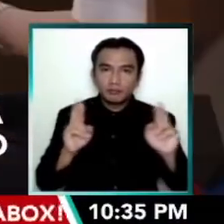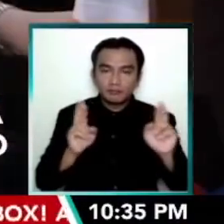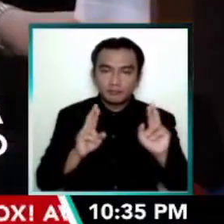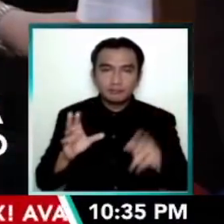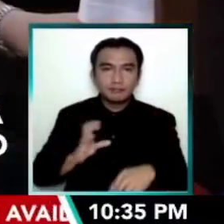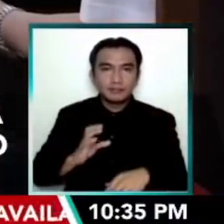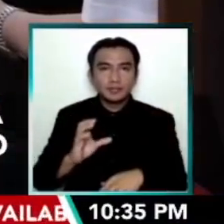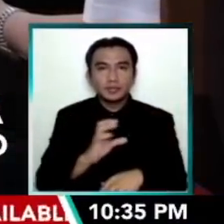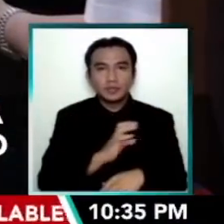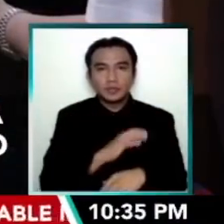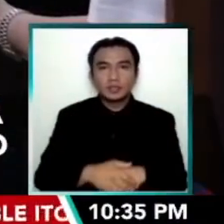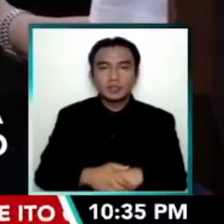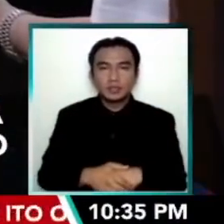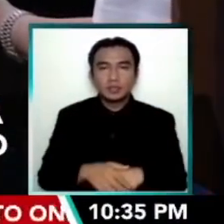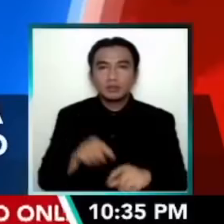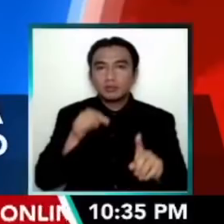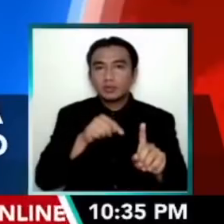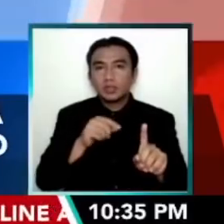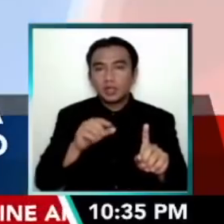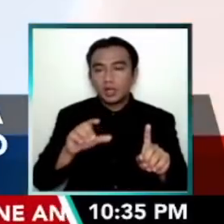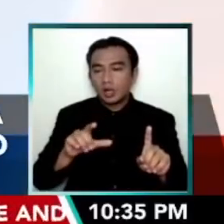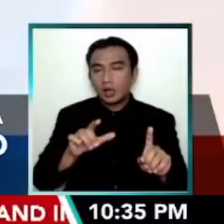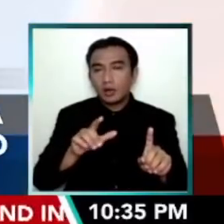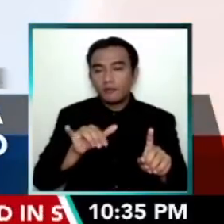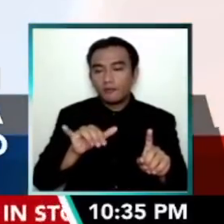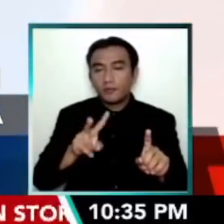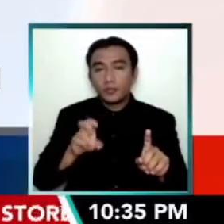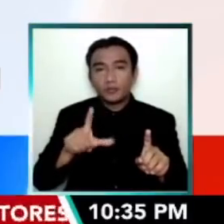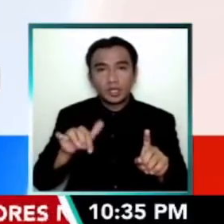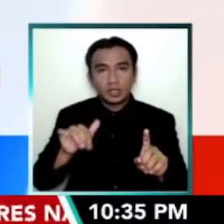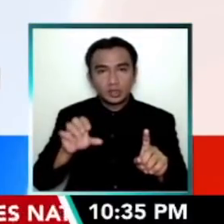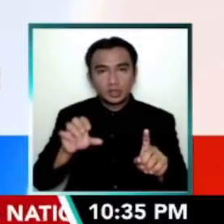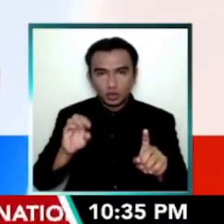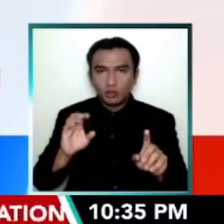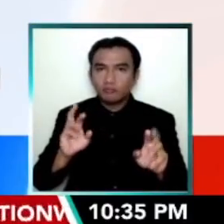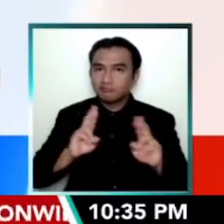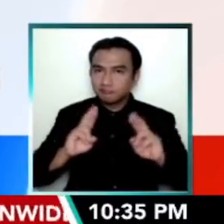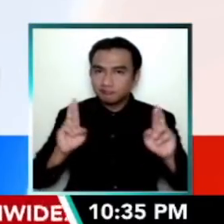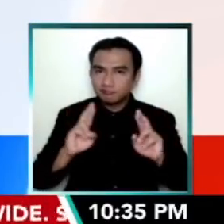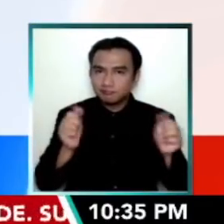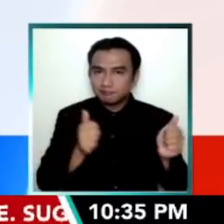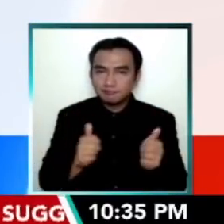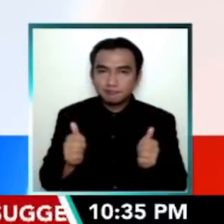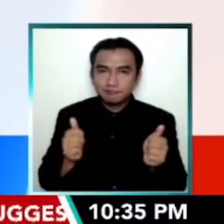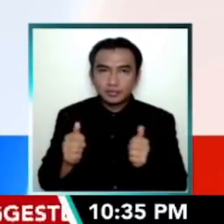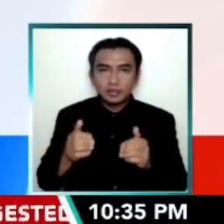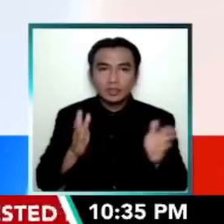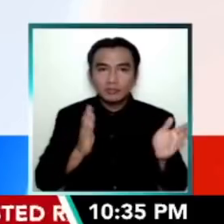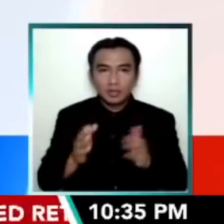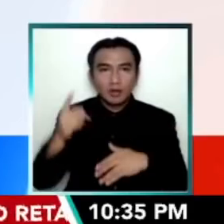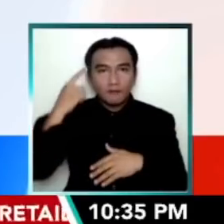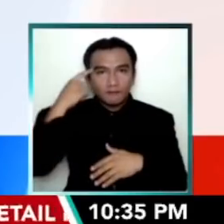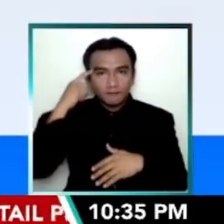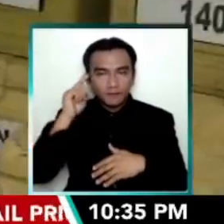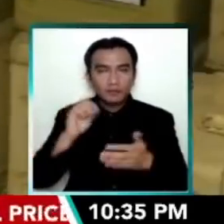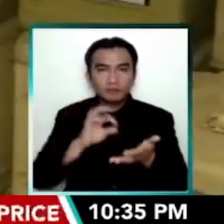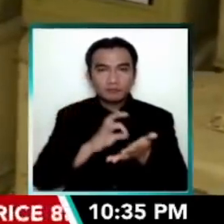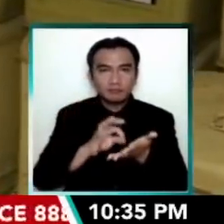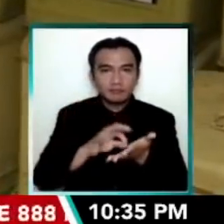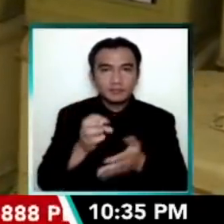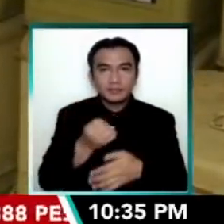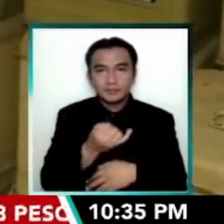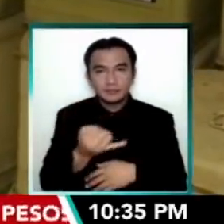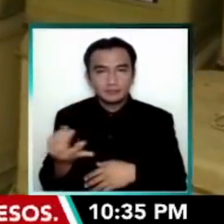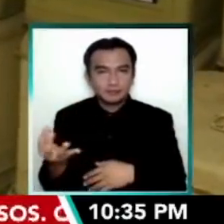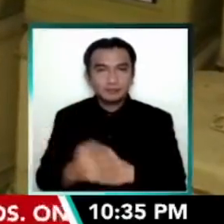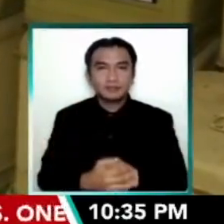contingent ni Speaker Lord Alan Velasco. Buo na rin ang 7-member canvassing committee ng Kamara, pati na ang 4 na alternates. Alas 5